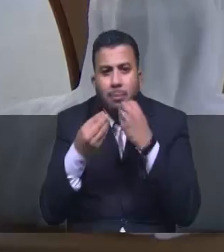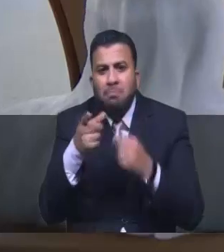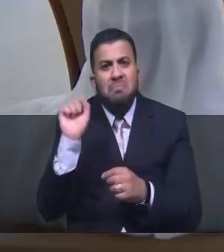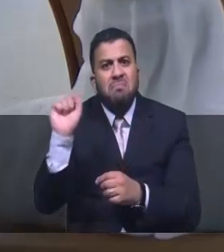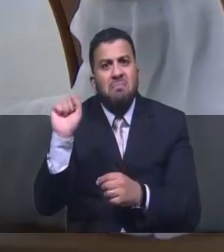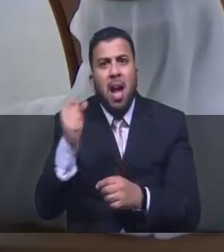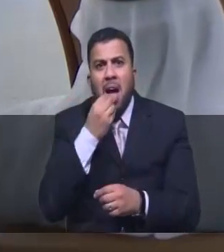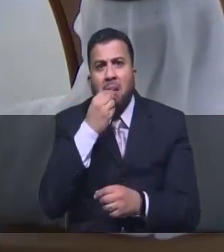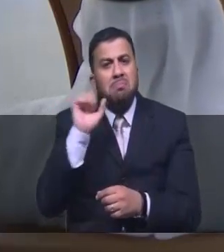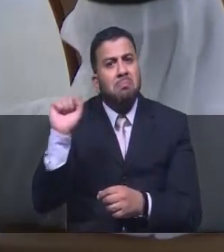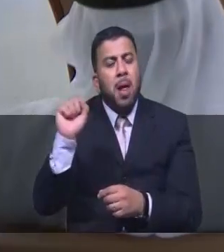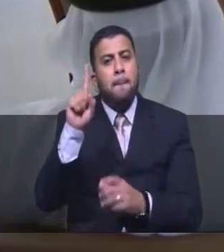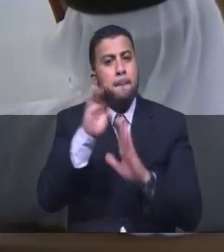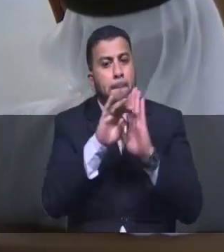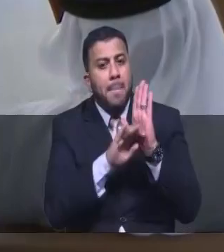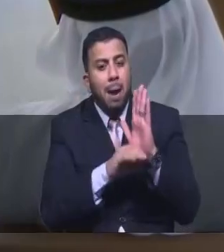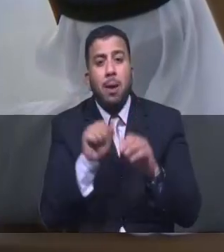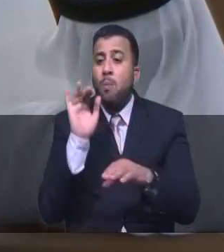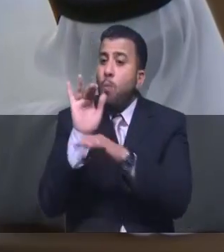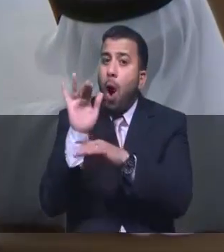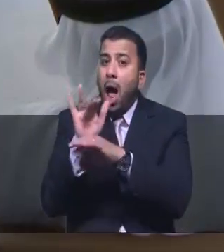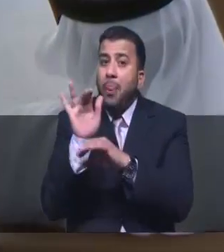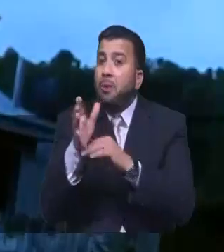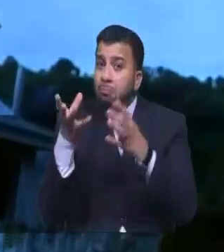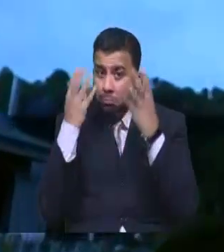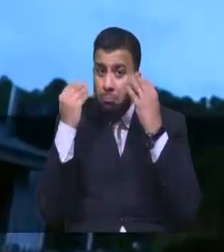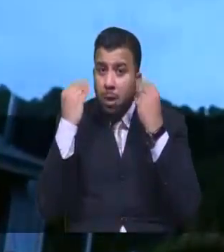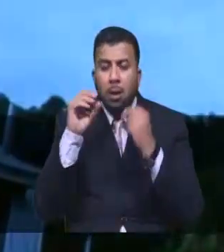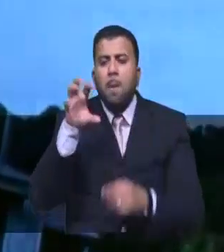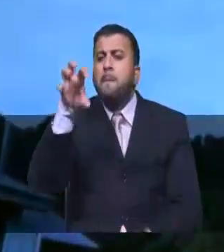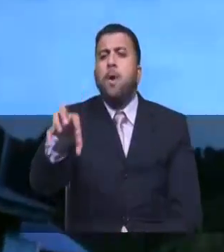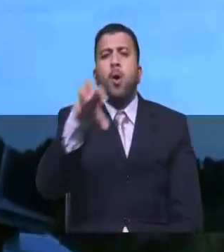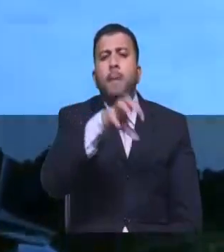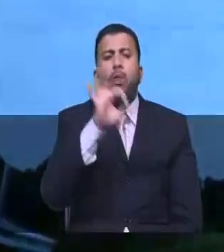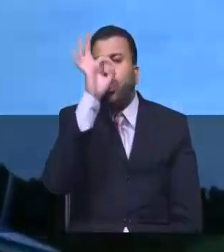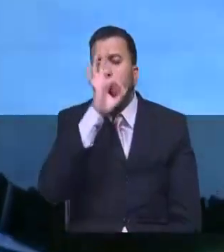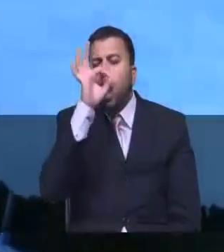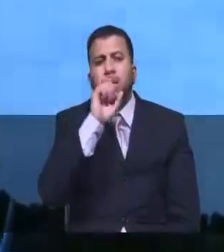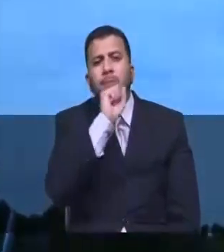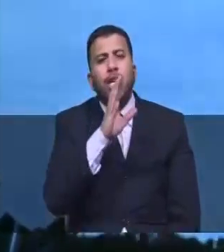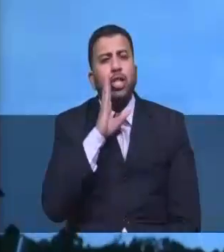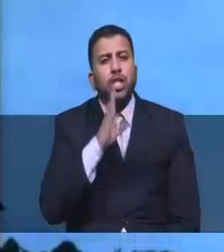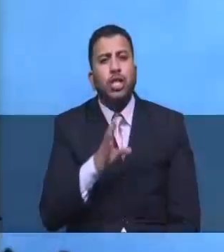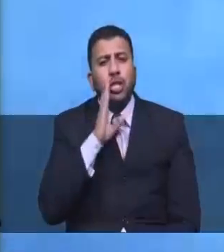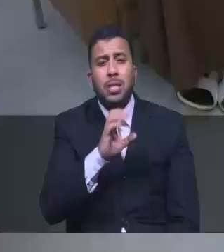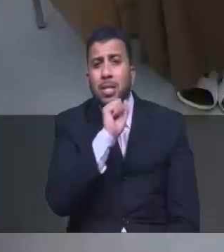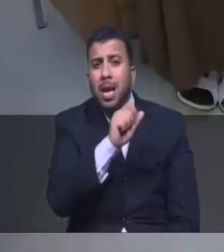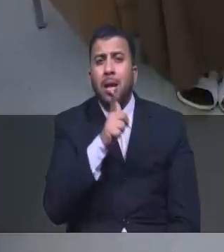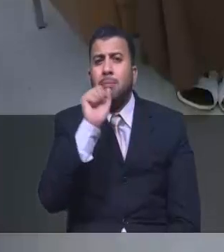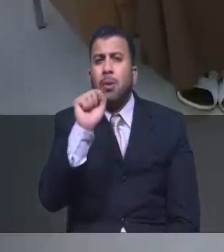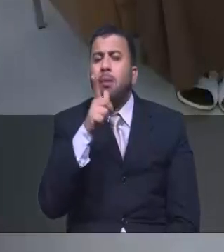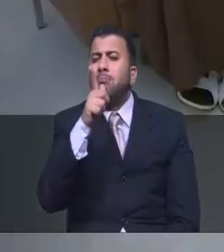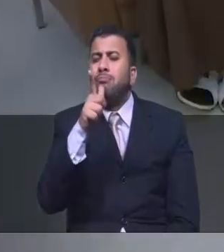كما سيتضمن البرنامج ندوات ومحاضرات عن مواقع التراث العالمي في تشيلي وأنشطة